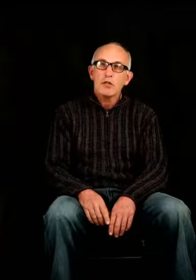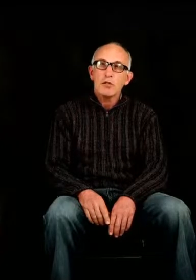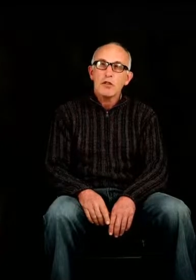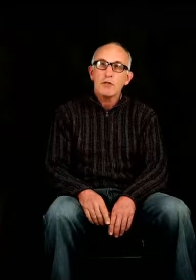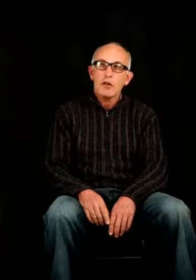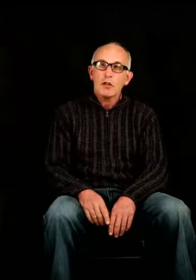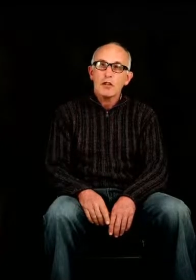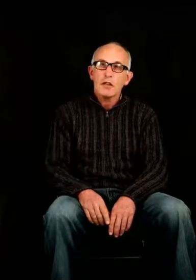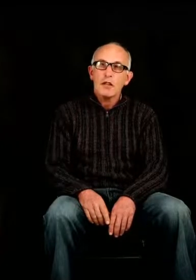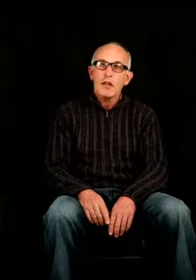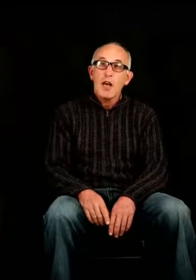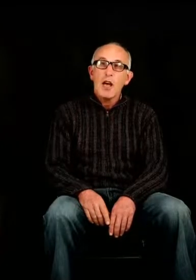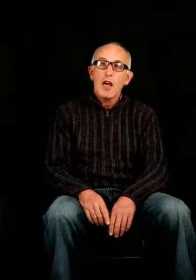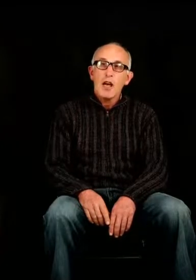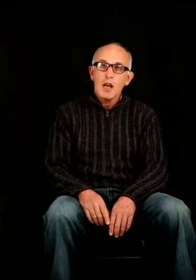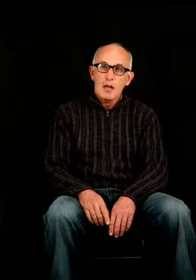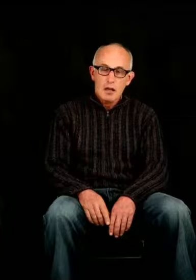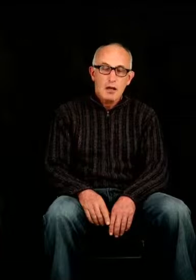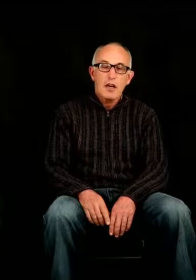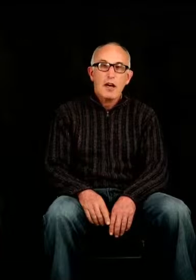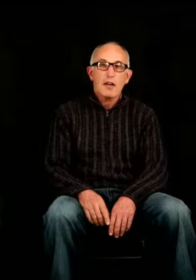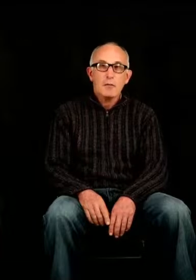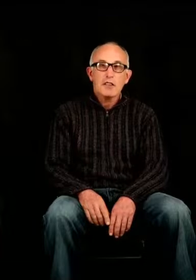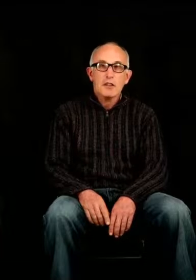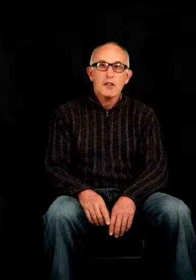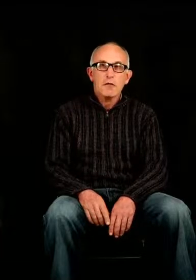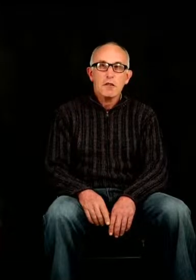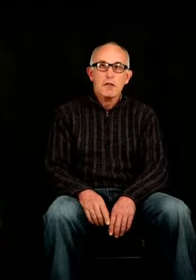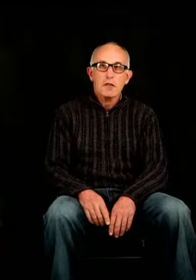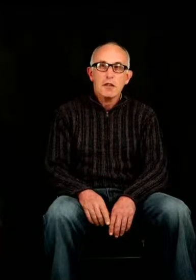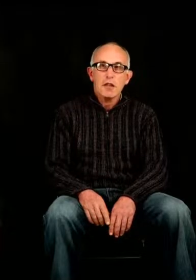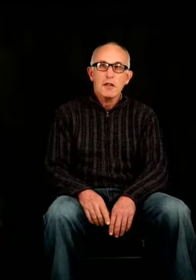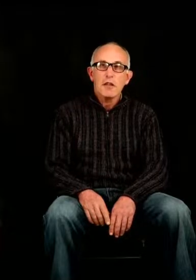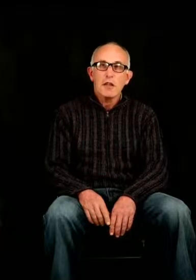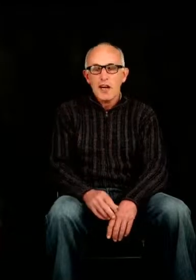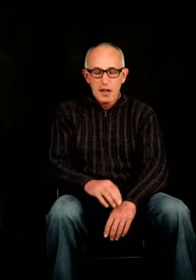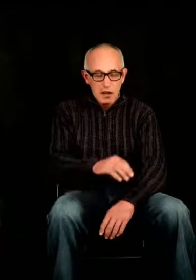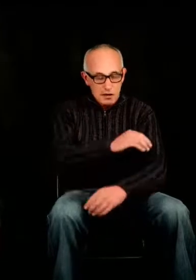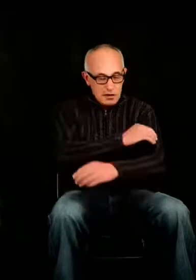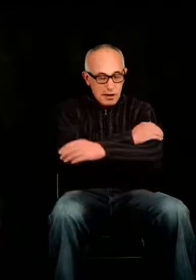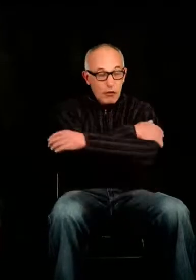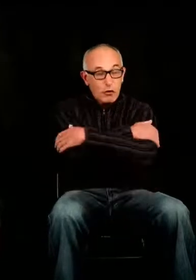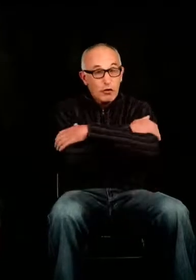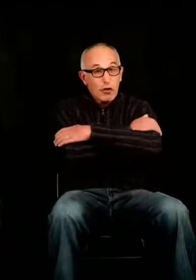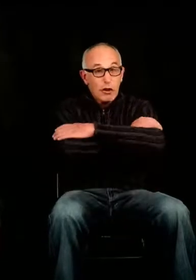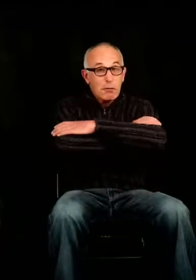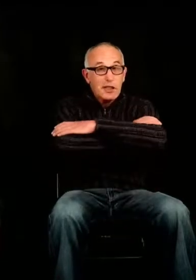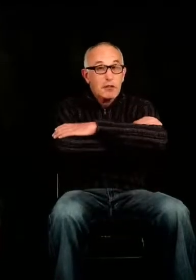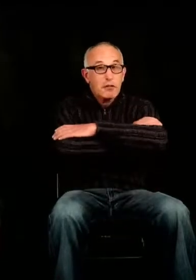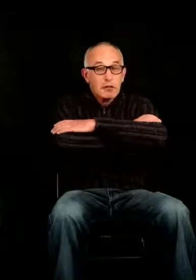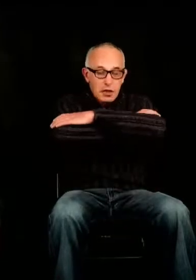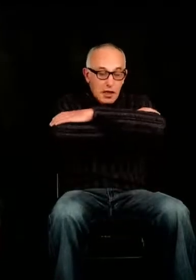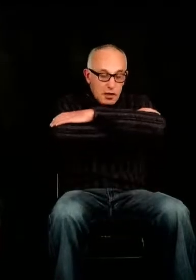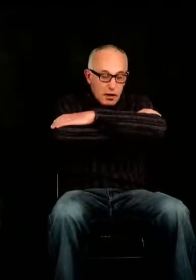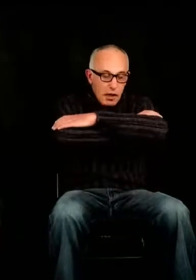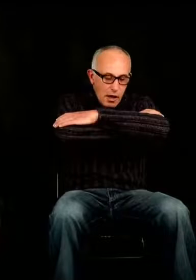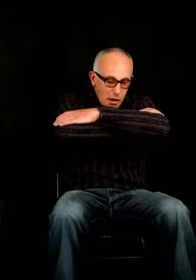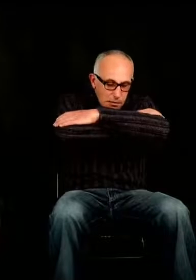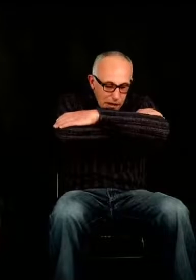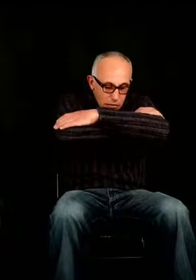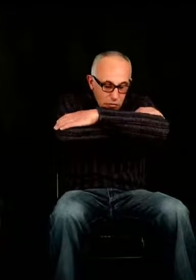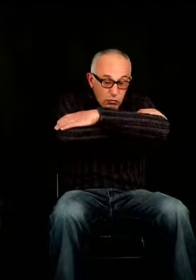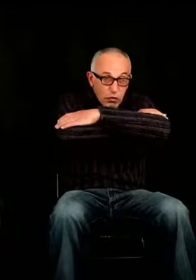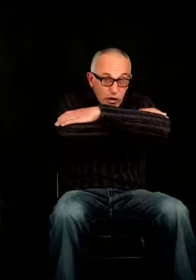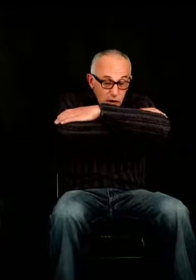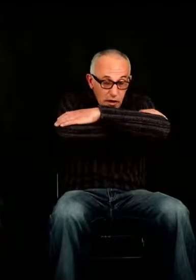il busto di forza, la camicia di forza. Stavo con le mani conserte.